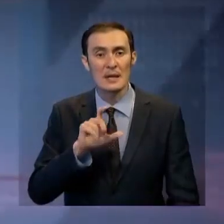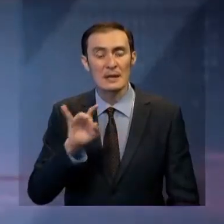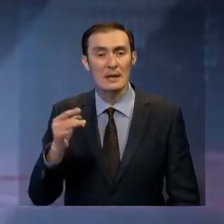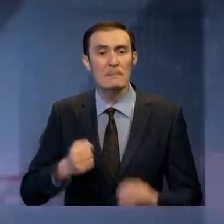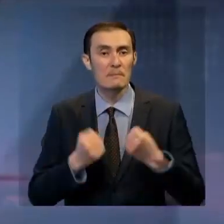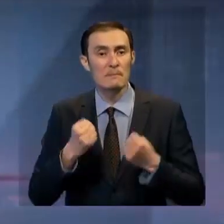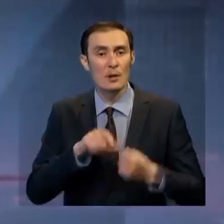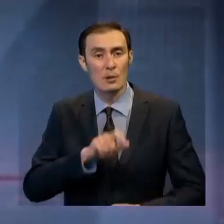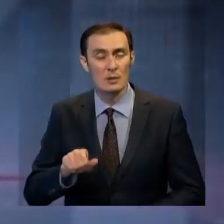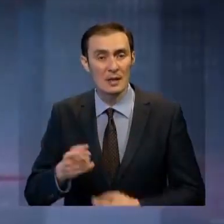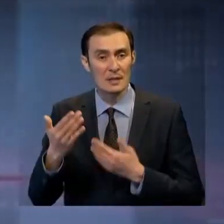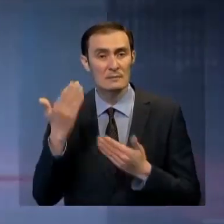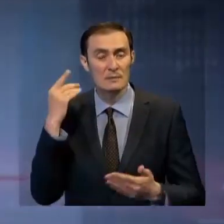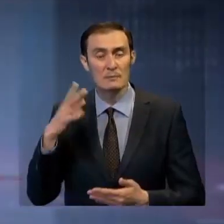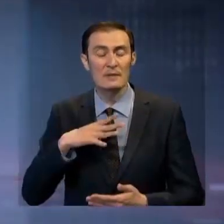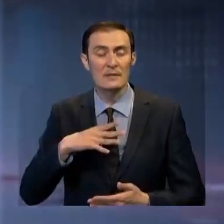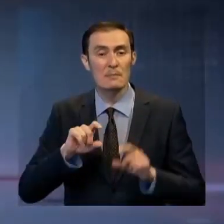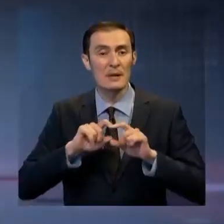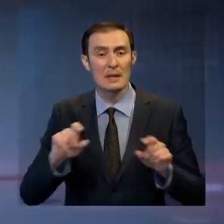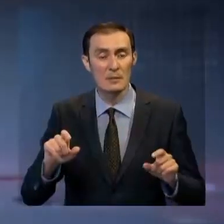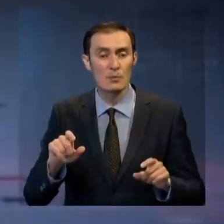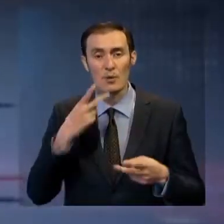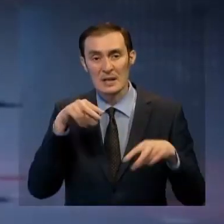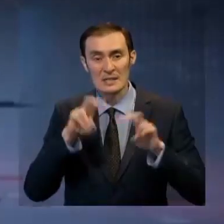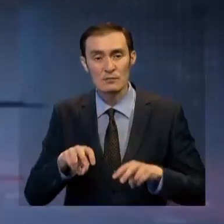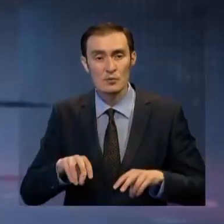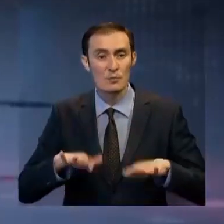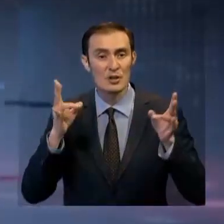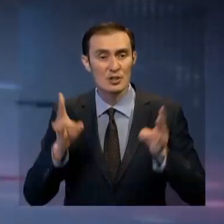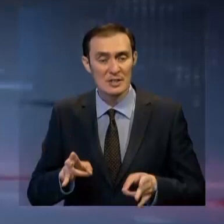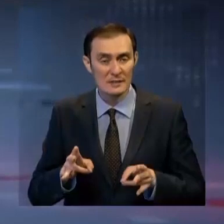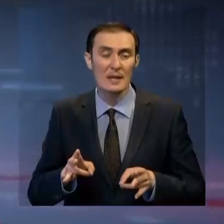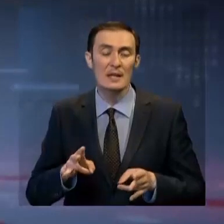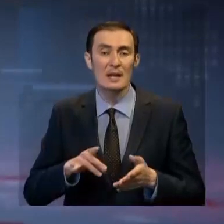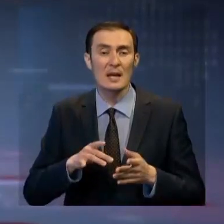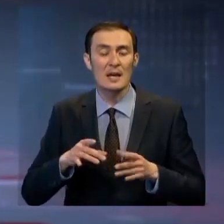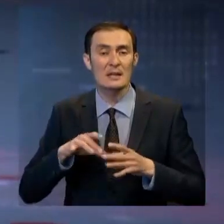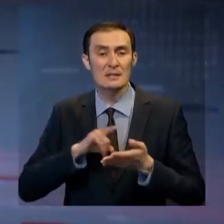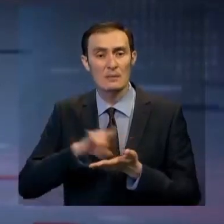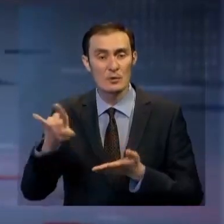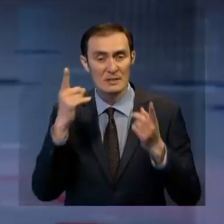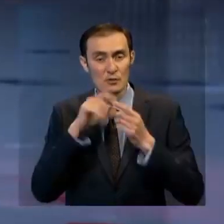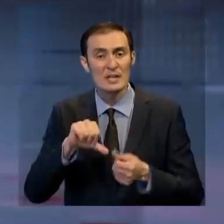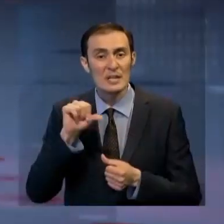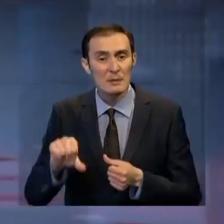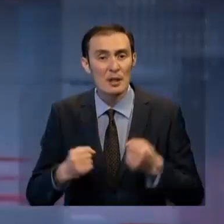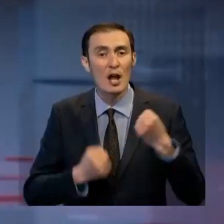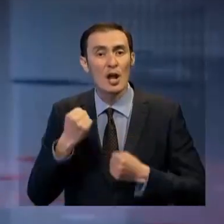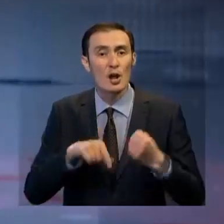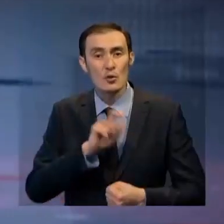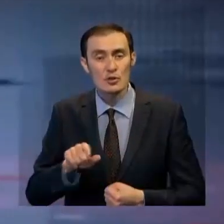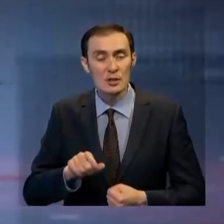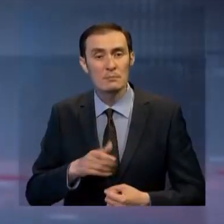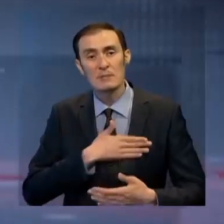на пилотах. Напомню, накануне в департаменте по расследованию происшествий инцидентов на транспорте заявили, что именно летчики